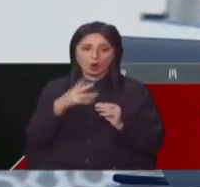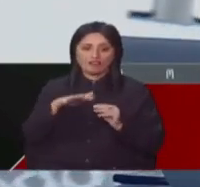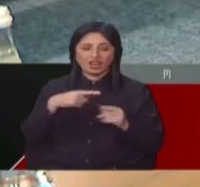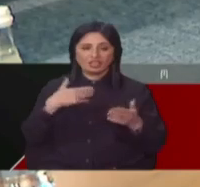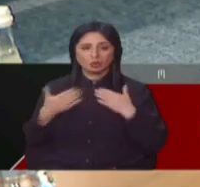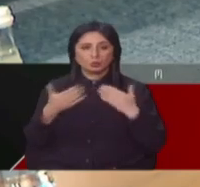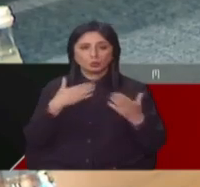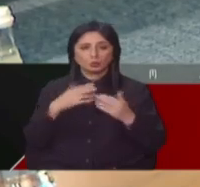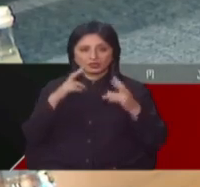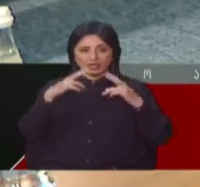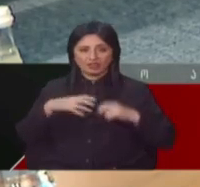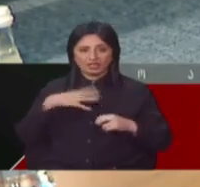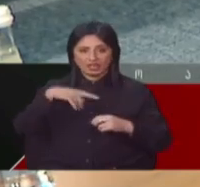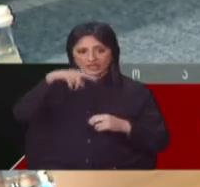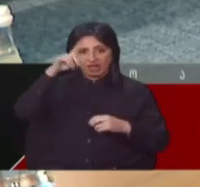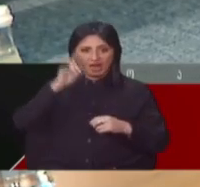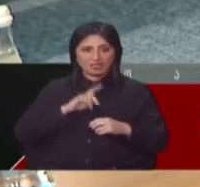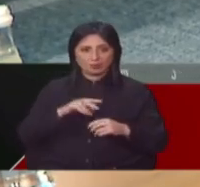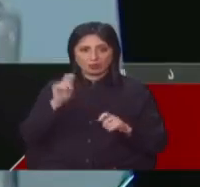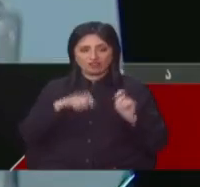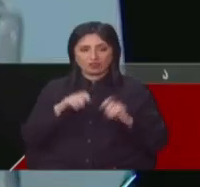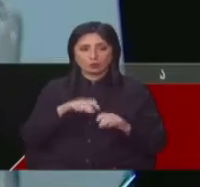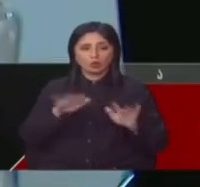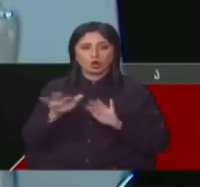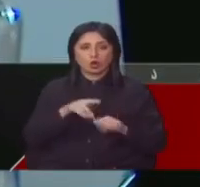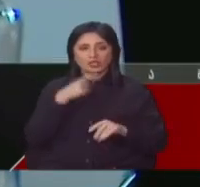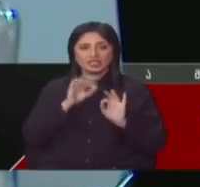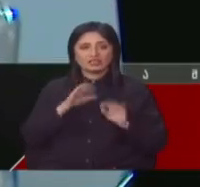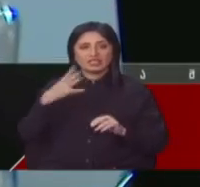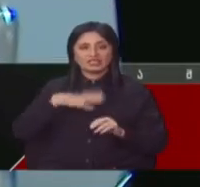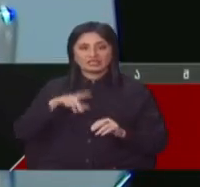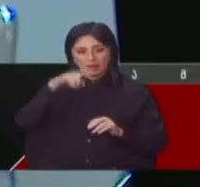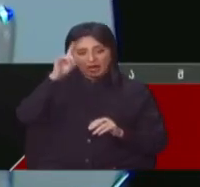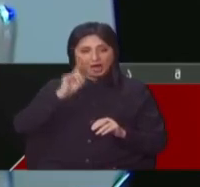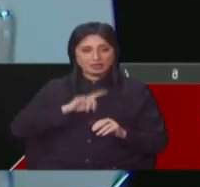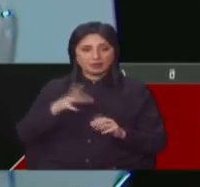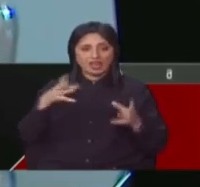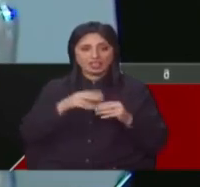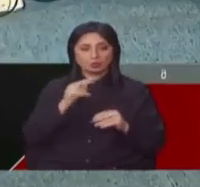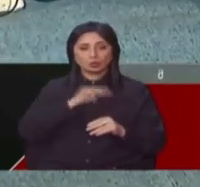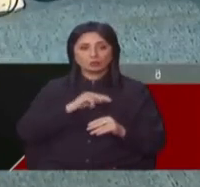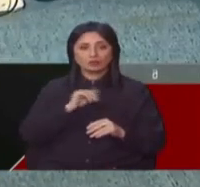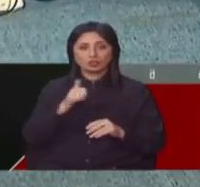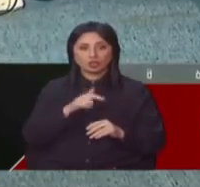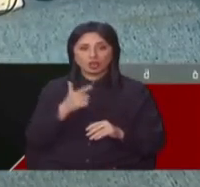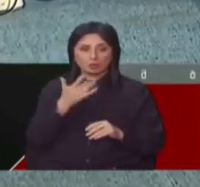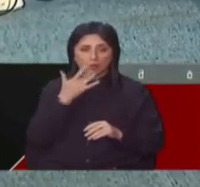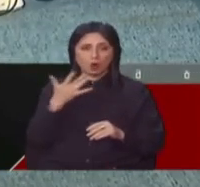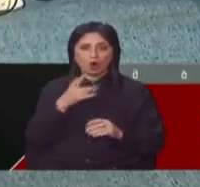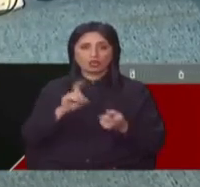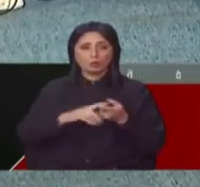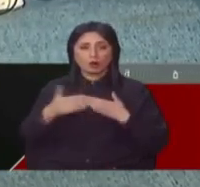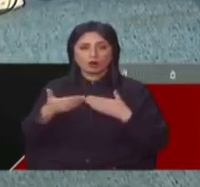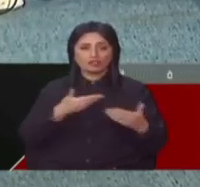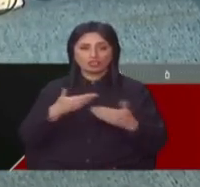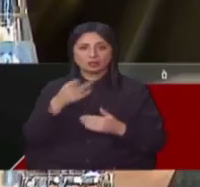ორქვეყანაშორის ურთიერთობები განიხილეს ქართულ-აზერბაიჯანულ ფორუმზე. ღონისძიებაზე აღინიშნა, რომ საქართველომ და აზერბაიჯანმა ერთად უნდა იმუშაონ, როგორც გეოპოლიტიკურმა